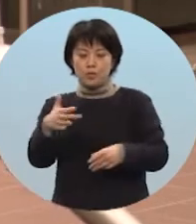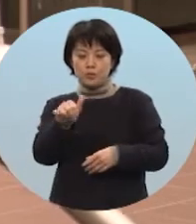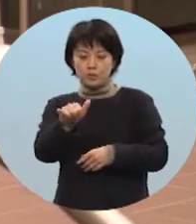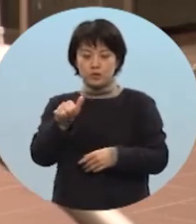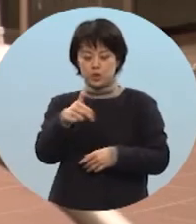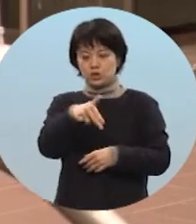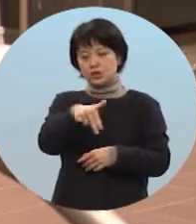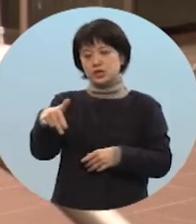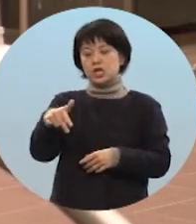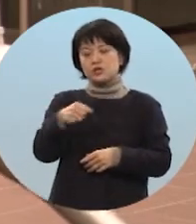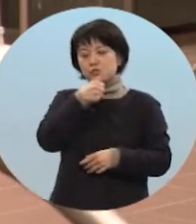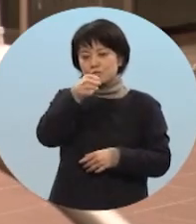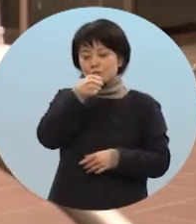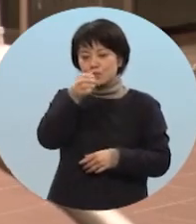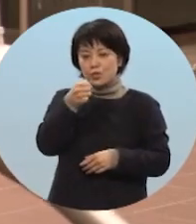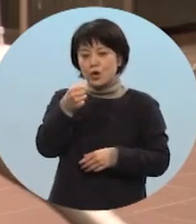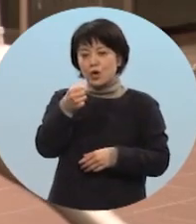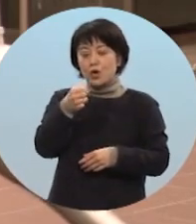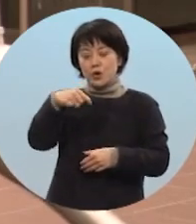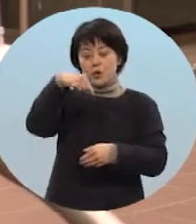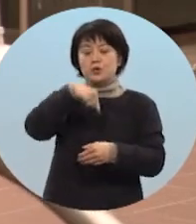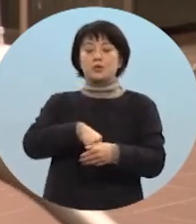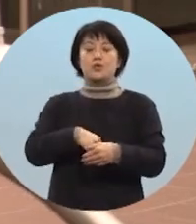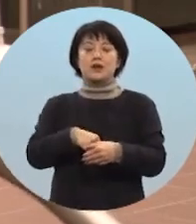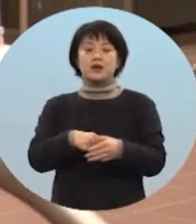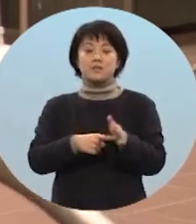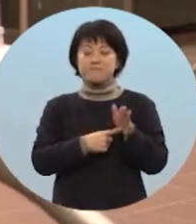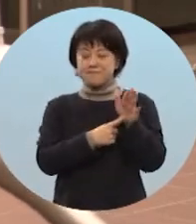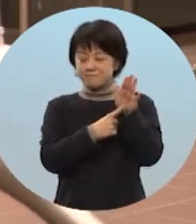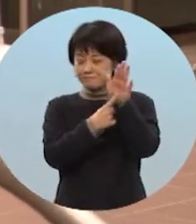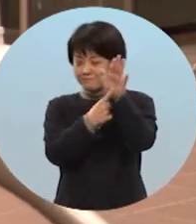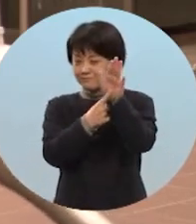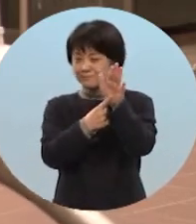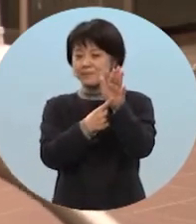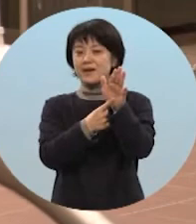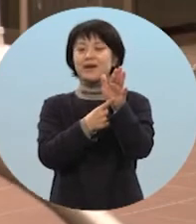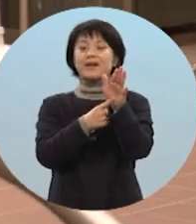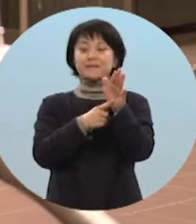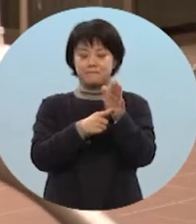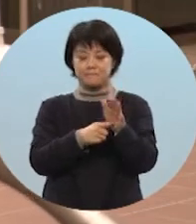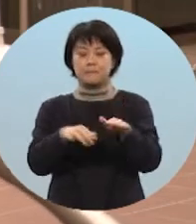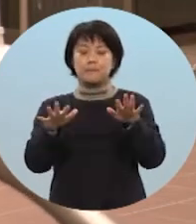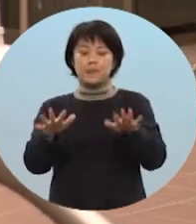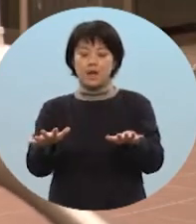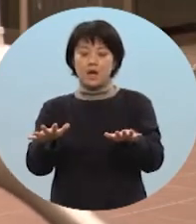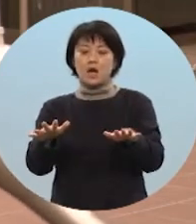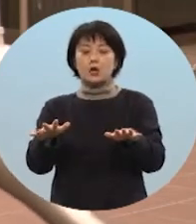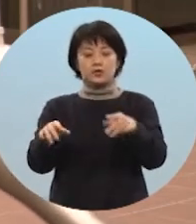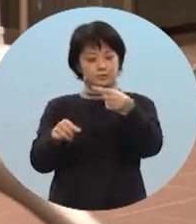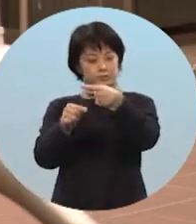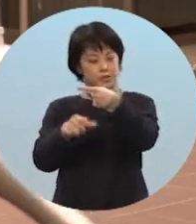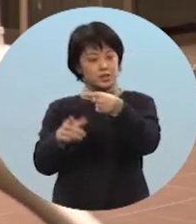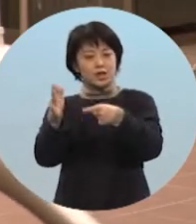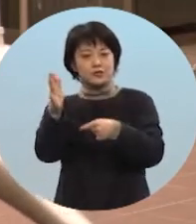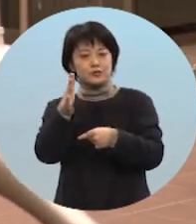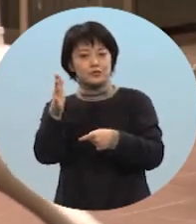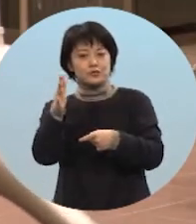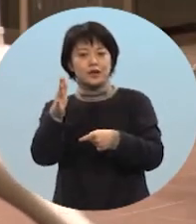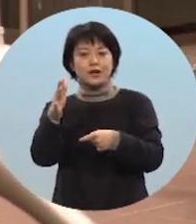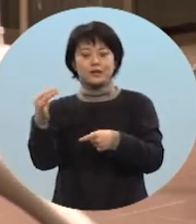ドですから、これ私の個人的なあれもあって今年の初めにですね、直接オファーさせていただいた